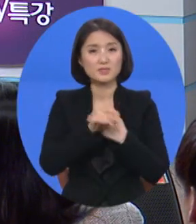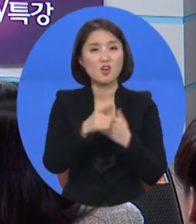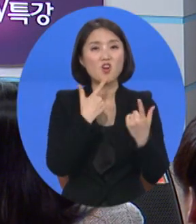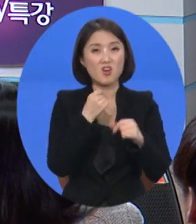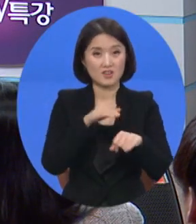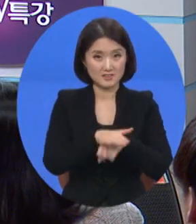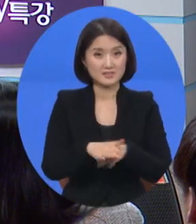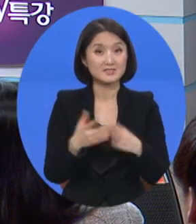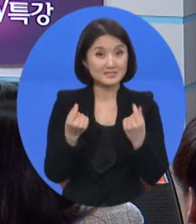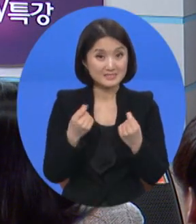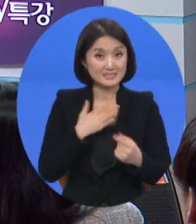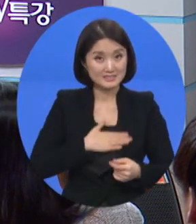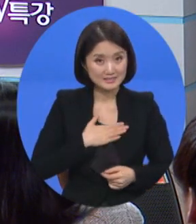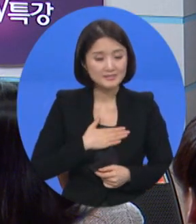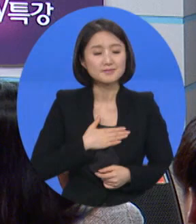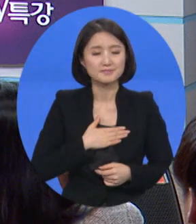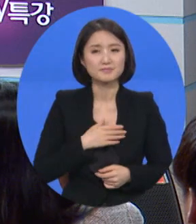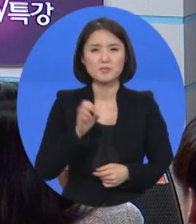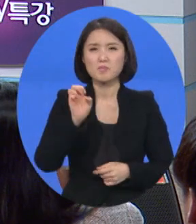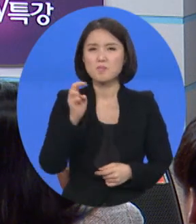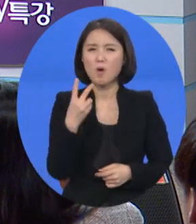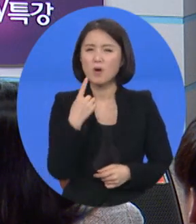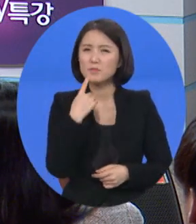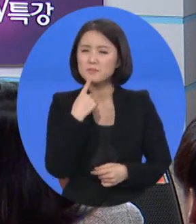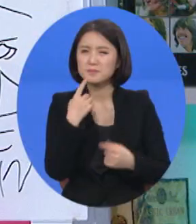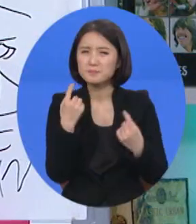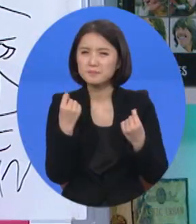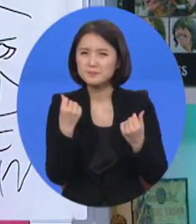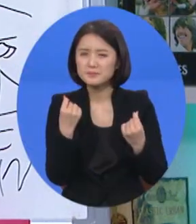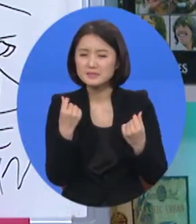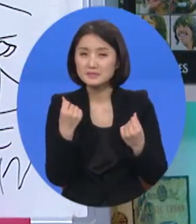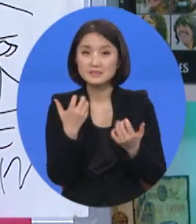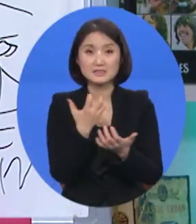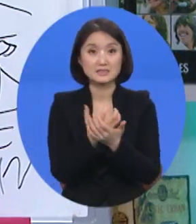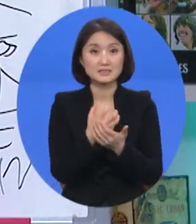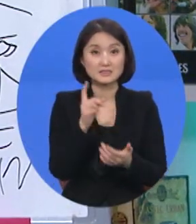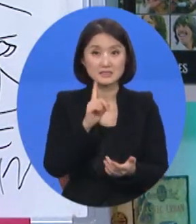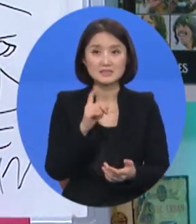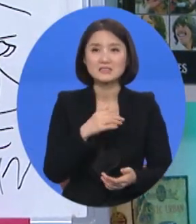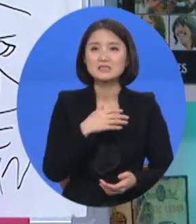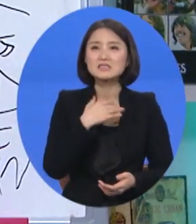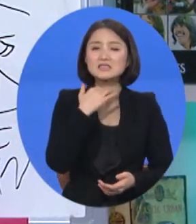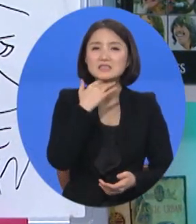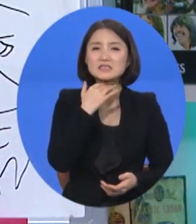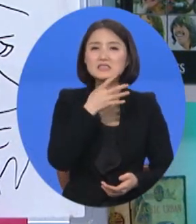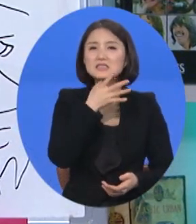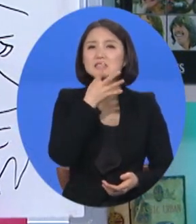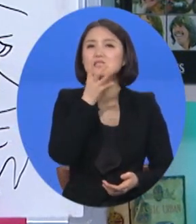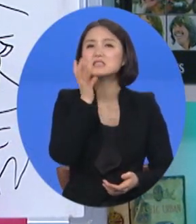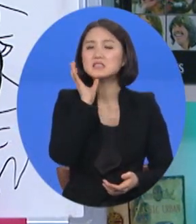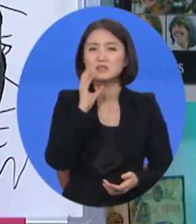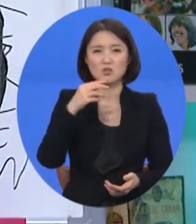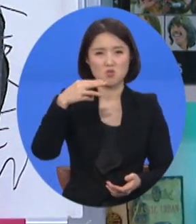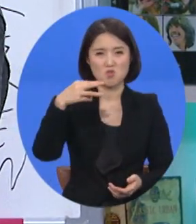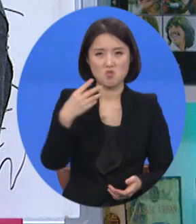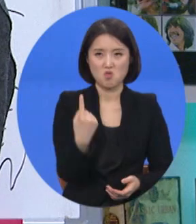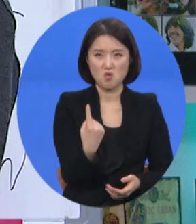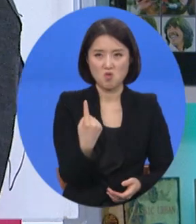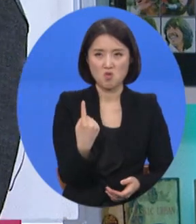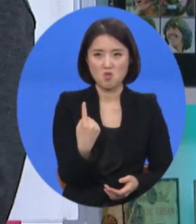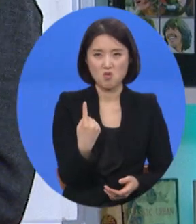와 발음이 비슷 한 자 노자와 발음이 비슷한 자 중에 이런 자가 있습니다 * 글 로 짤을 쓰고 털 모자를